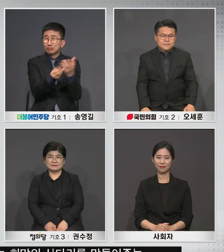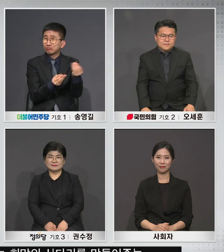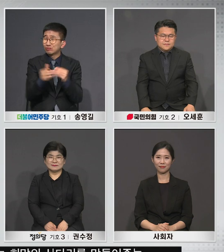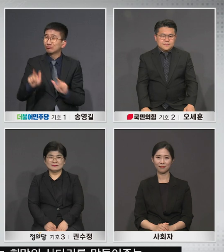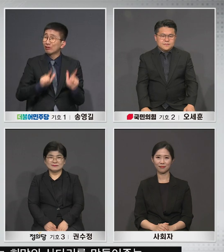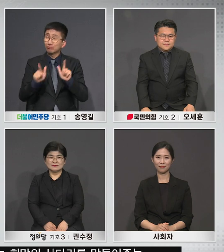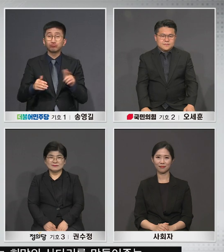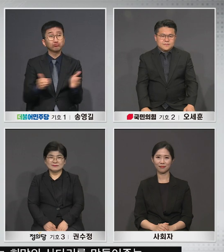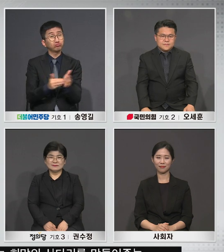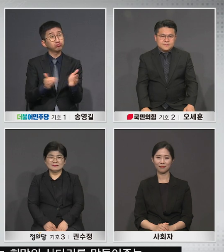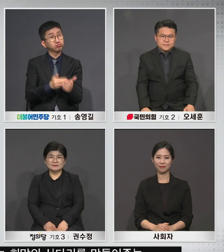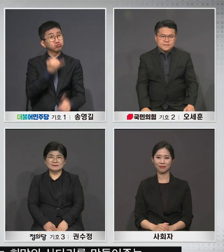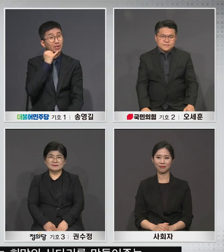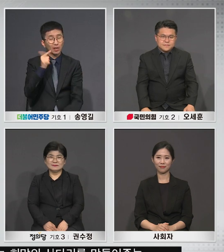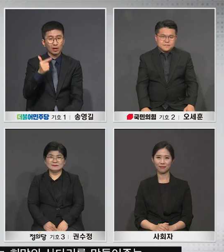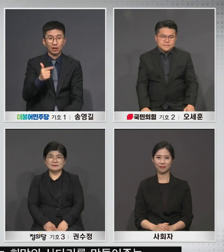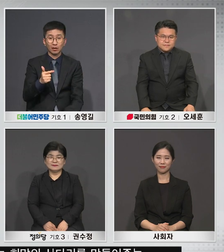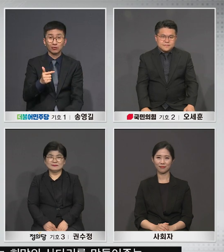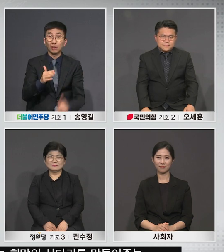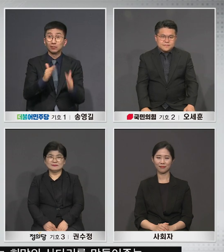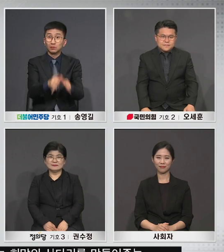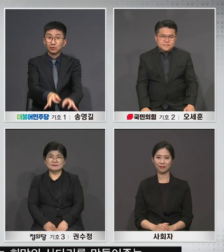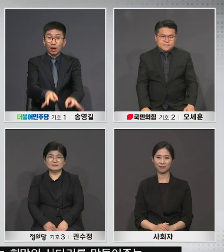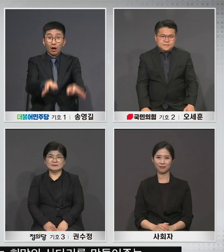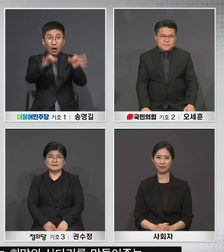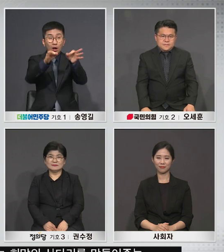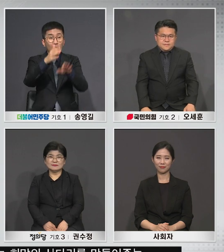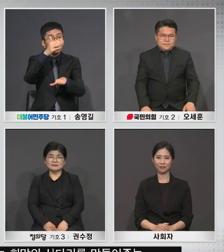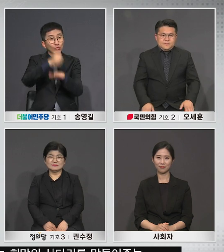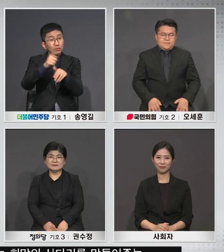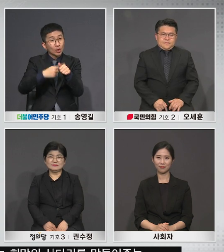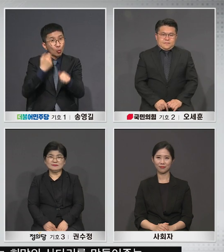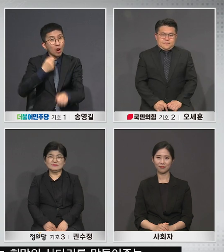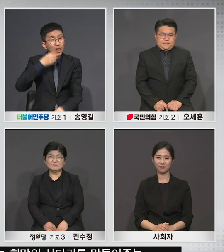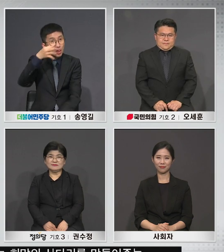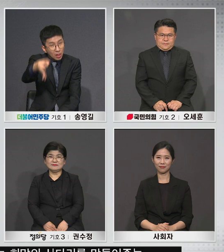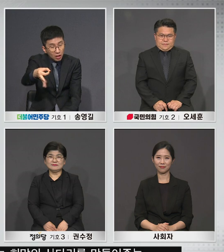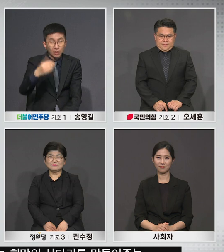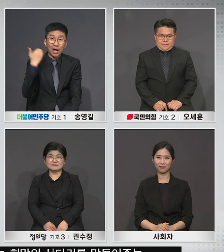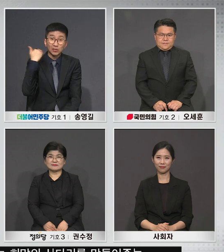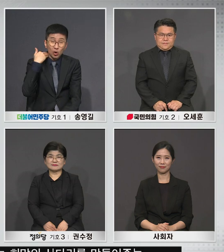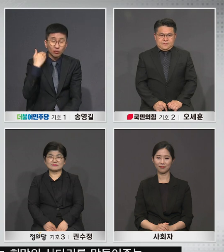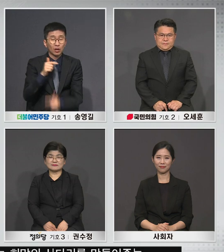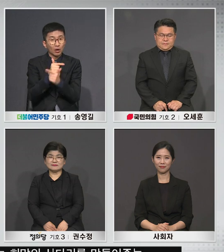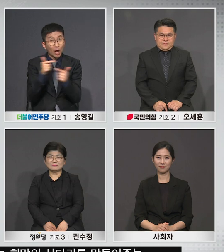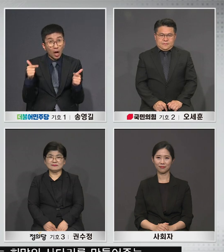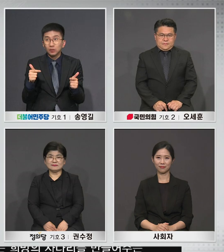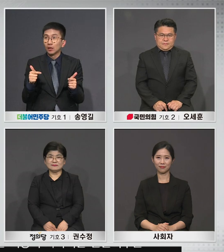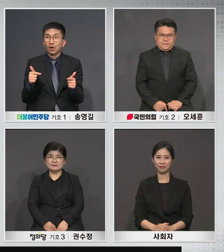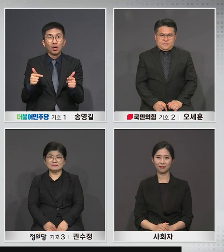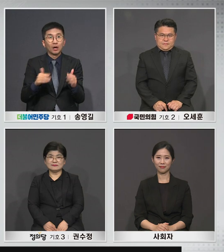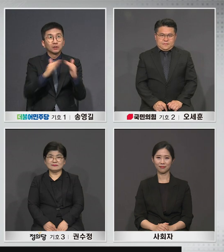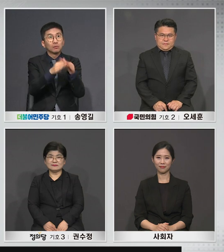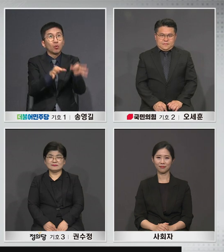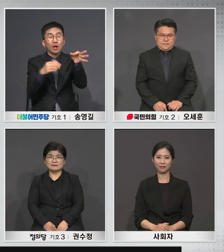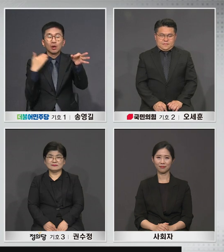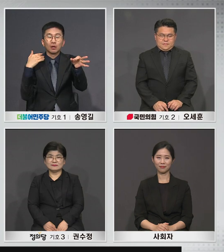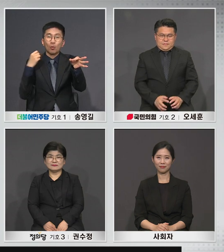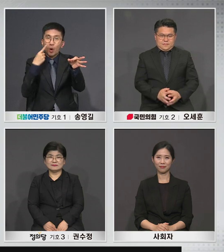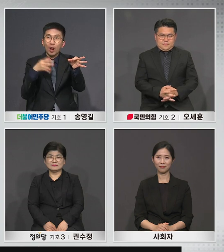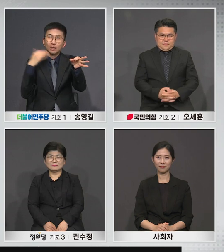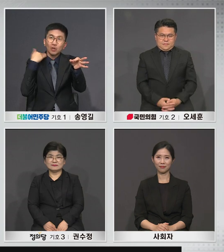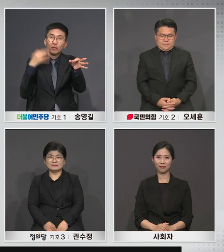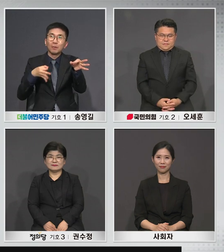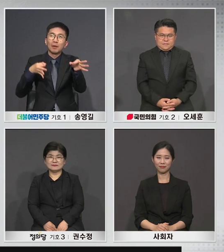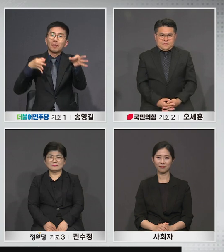집값이 오르면 도저히 임대에서 사는 사람이 임대차 기한이 끝나면 자기 집을 가질 수가 없기 때문에 희망이 무너지는 것입니다. 그래서